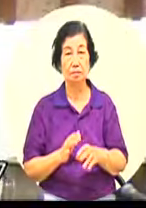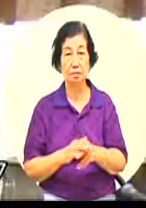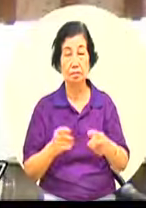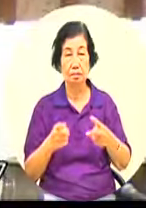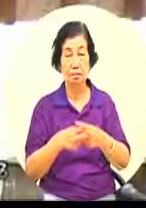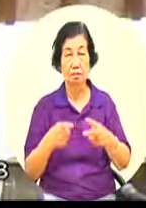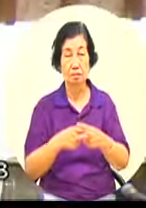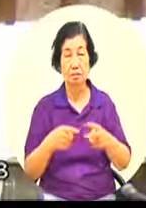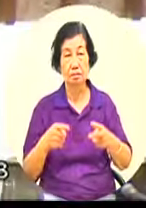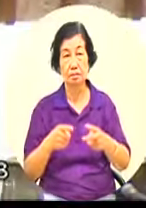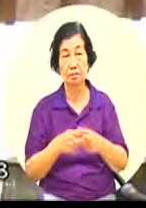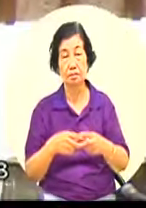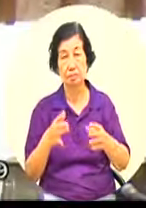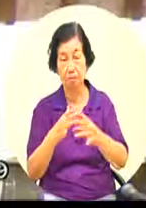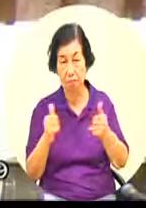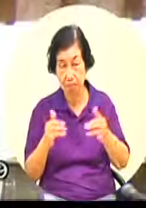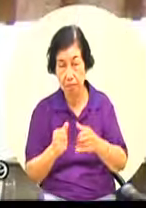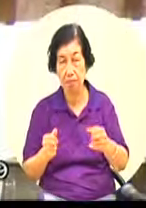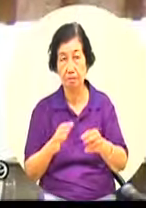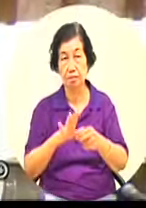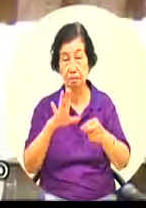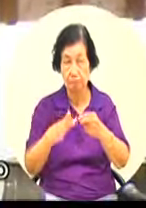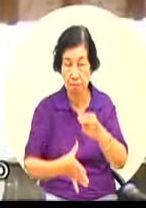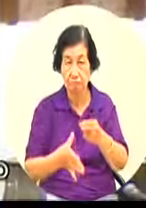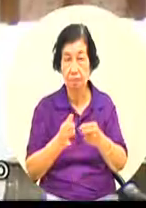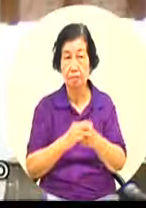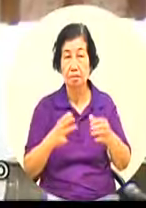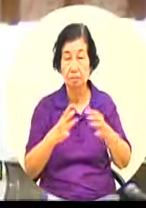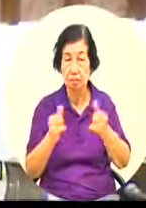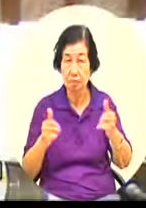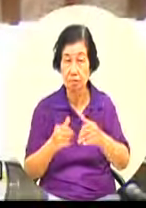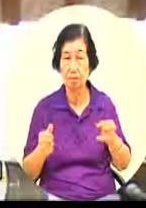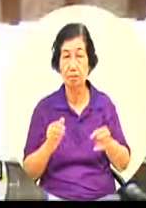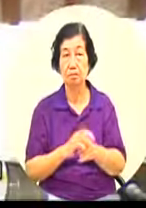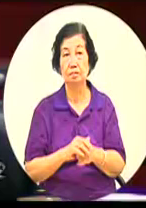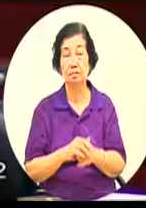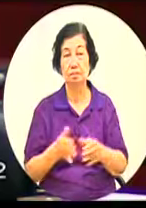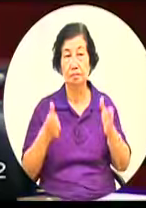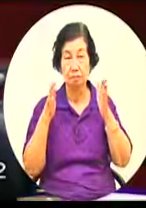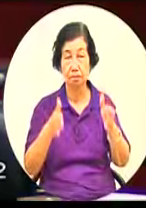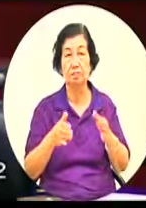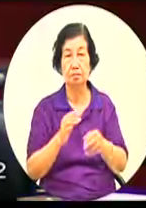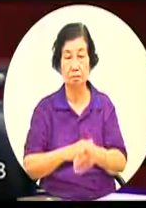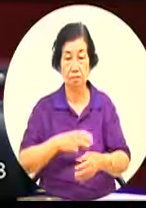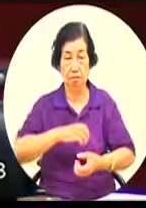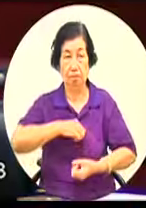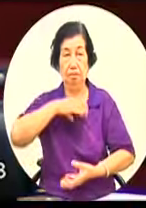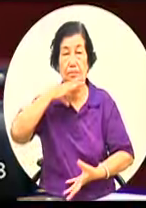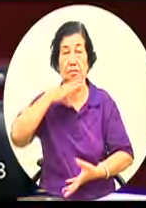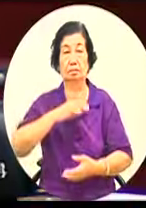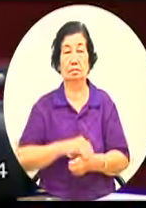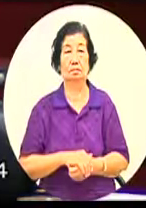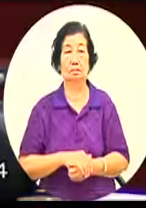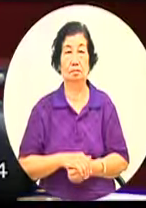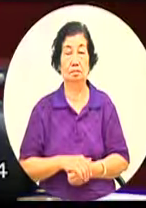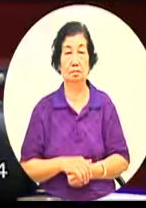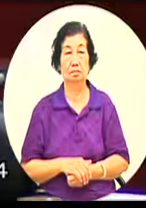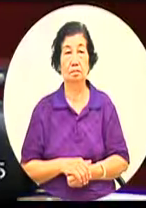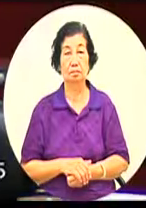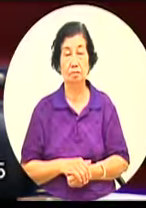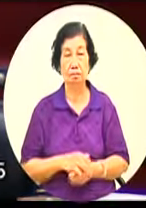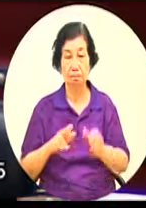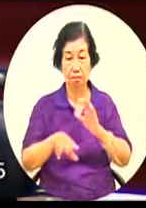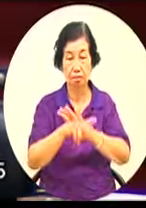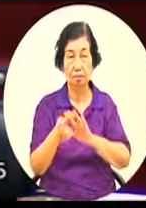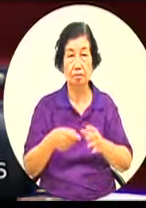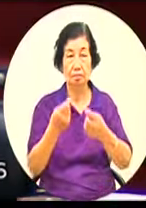是中学生我们的学生的校园的问题之外呢，本席也要针对我们的长辈来就教一下哈。我们待会空大的校长，麻